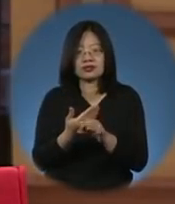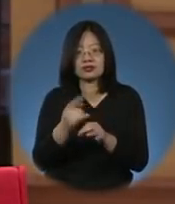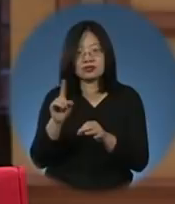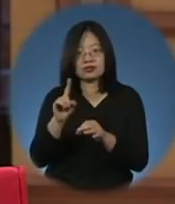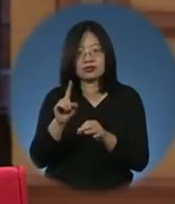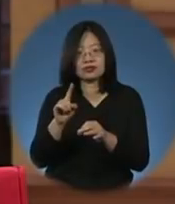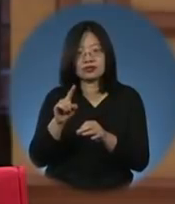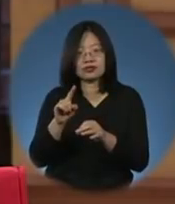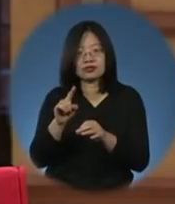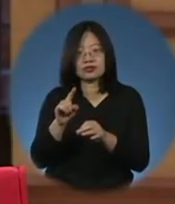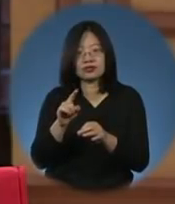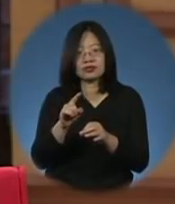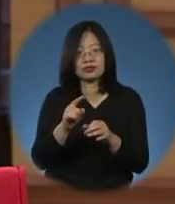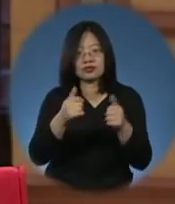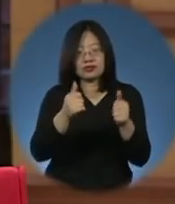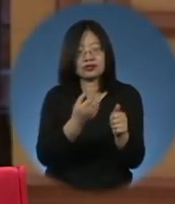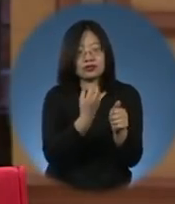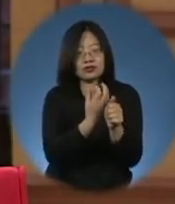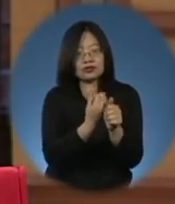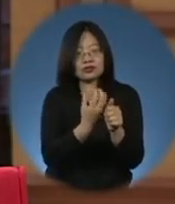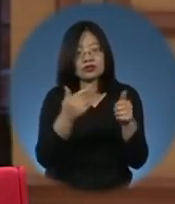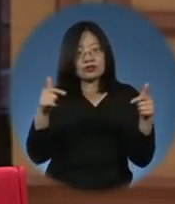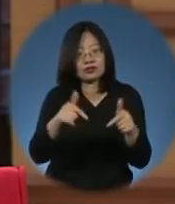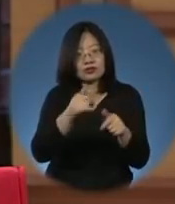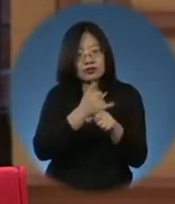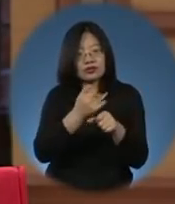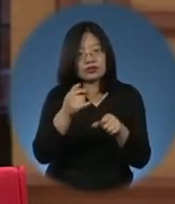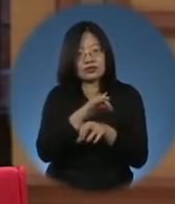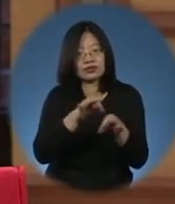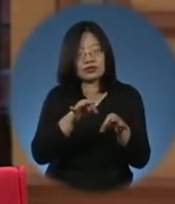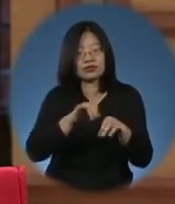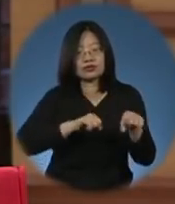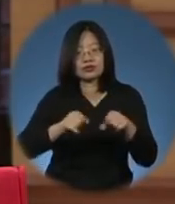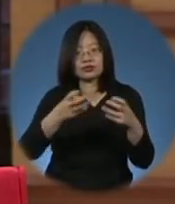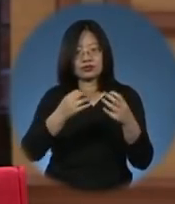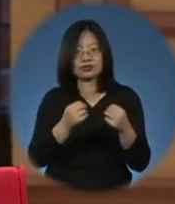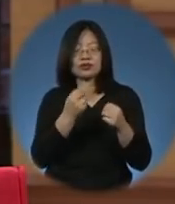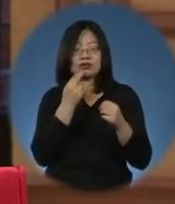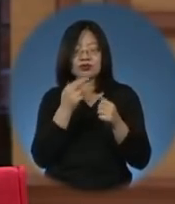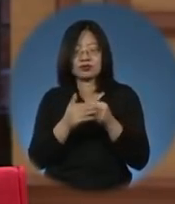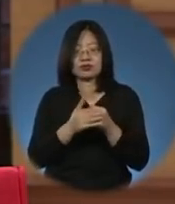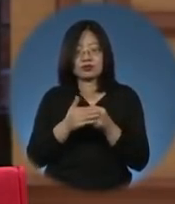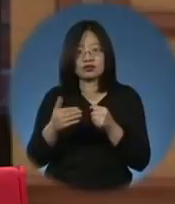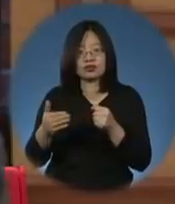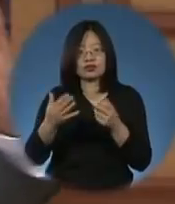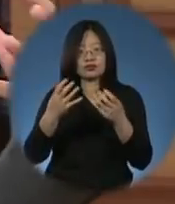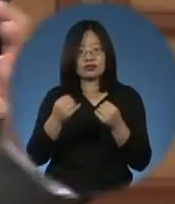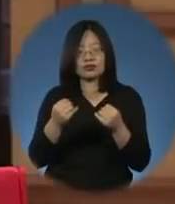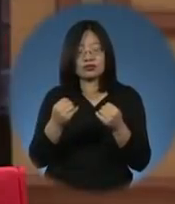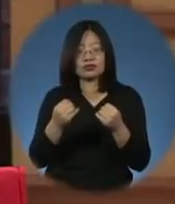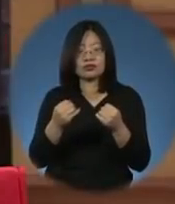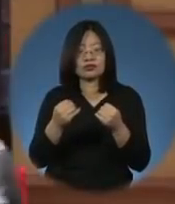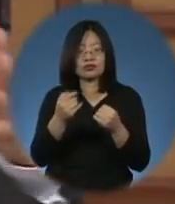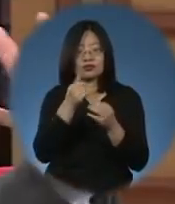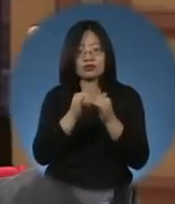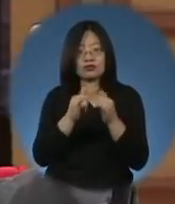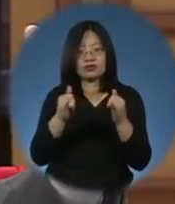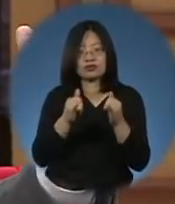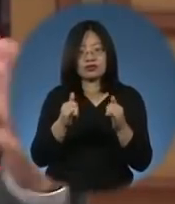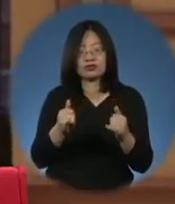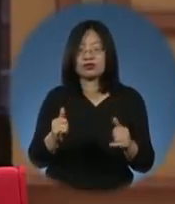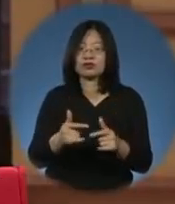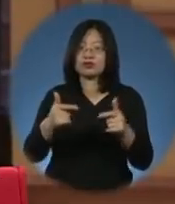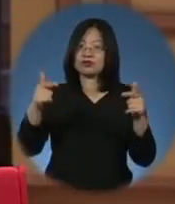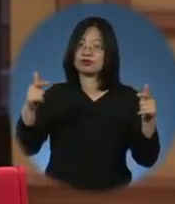말하는 송사가 줄어들 수밖에 없거든요. 네네. 아무래도 경제 활동을 많이 안 하시니까. 그러니까요. 예, 그런데 그 많은 이제 변호사들은 막